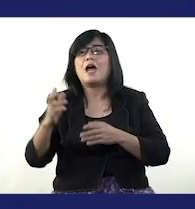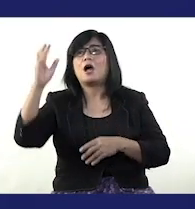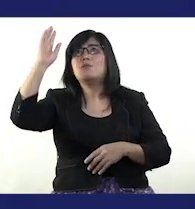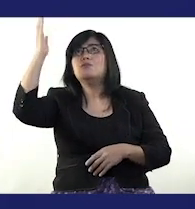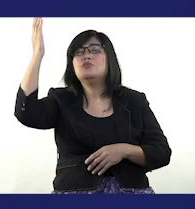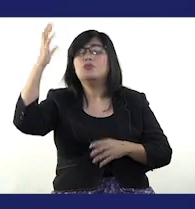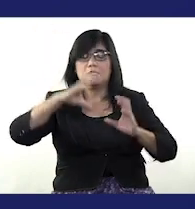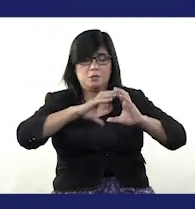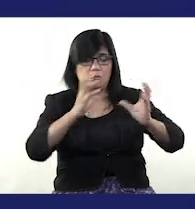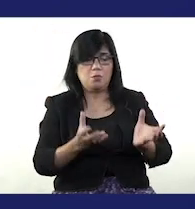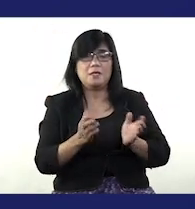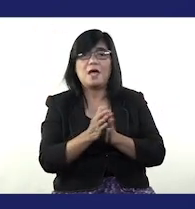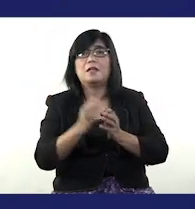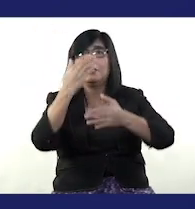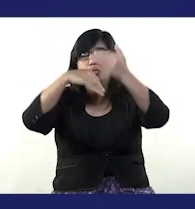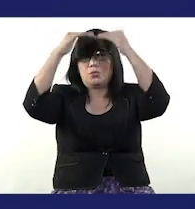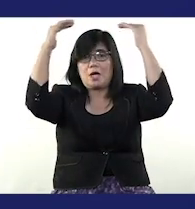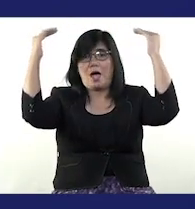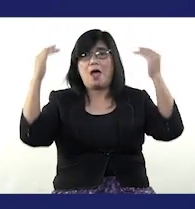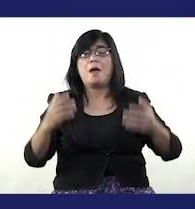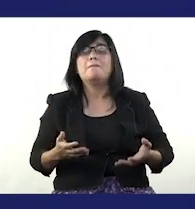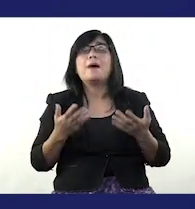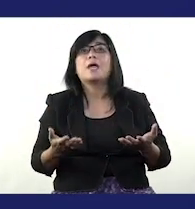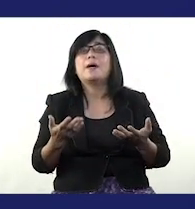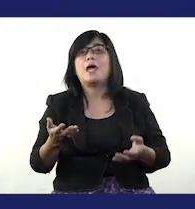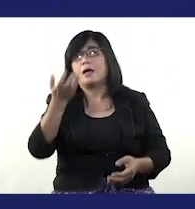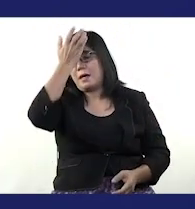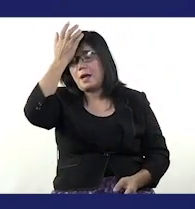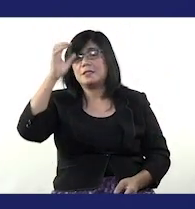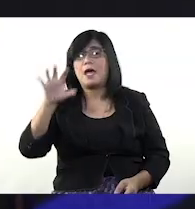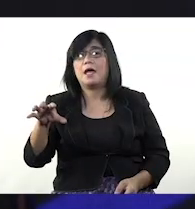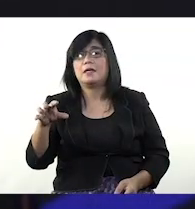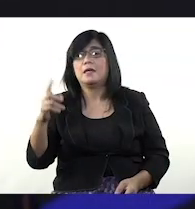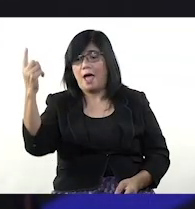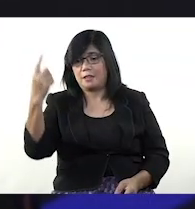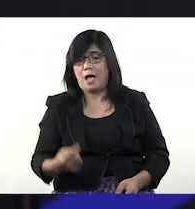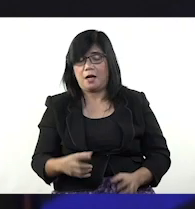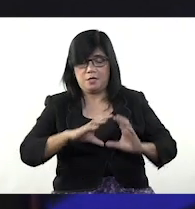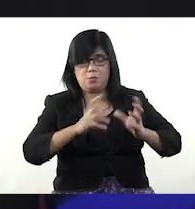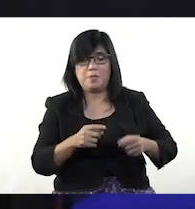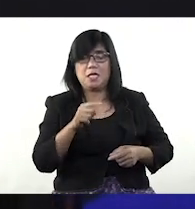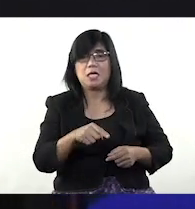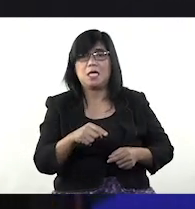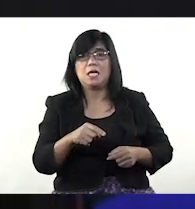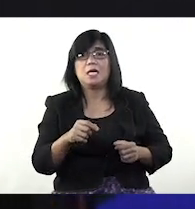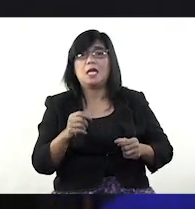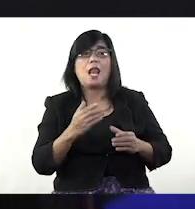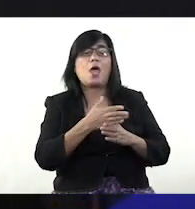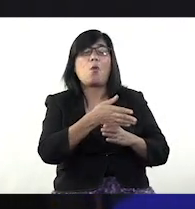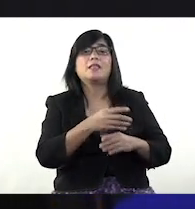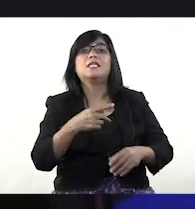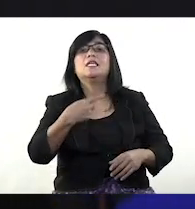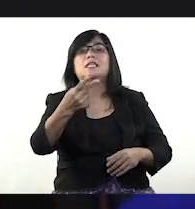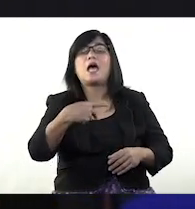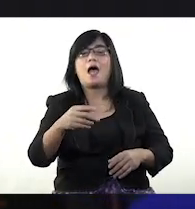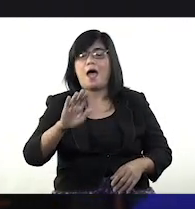dan di surga bagaimana kerajaannya datang lewat anak-anaknya saudara kau ada